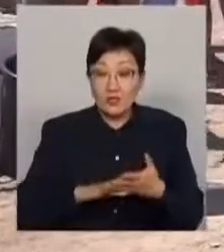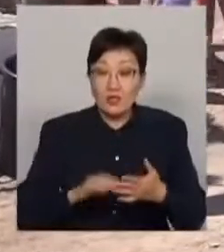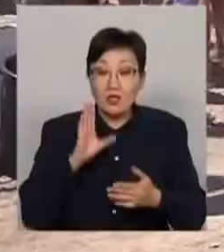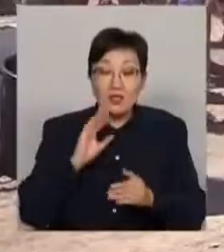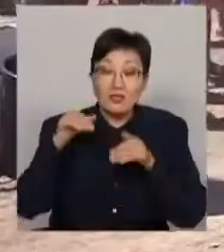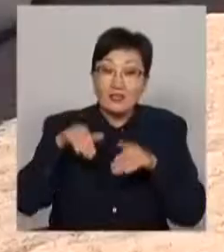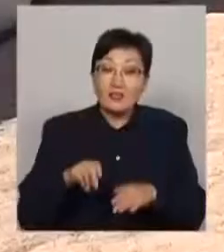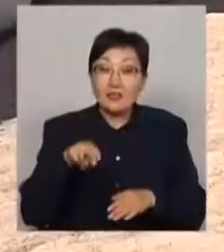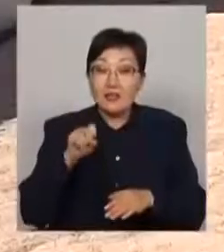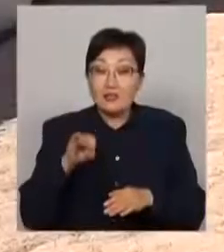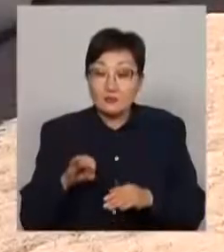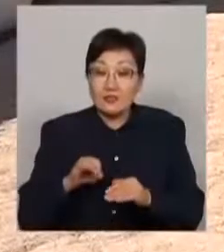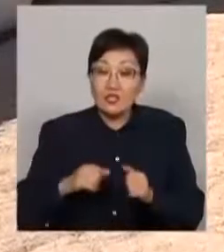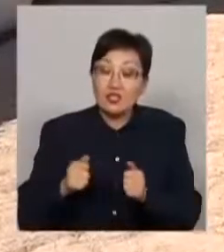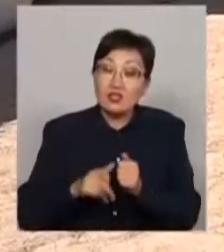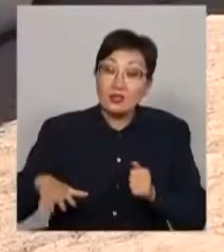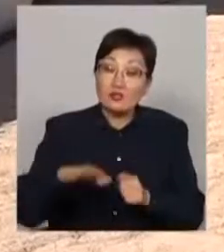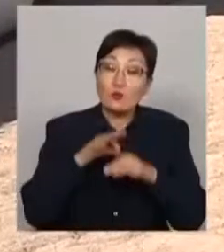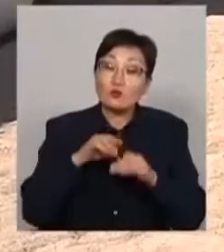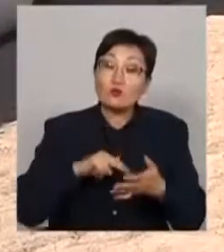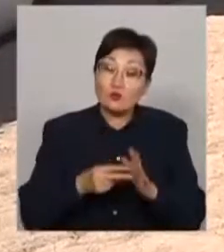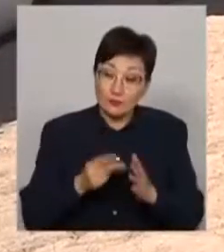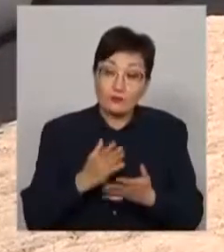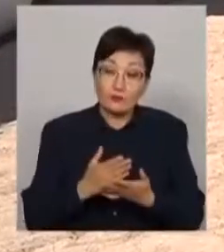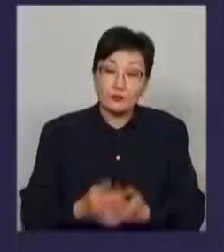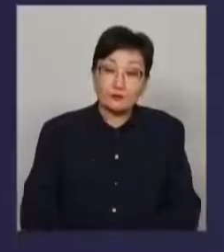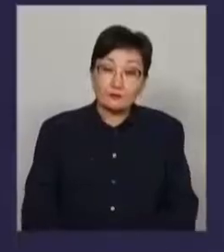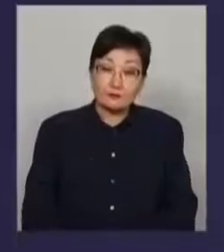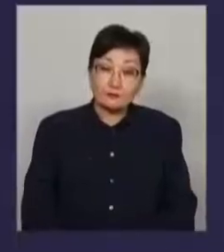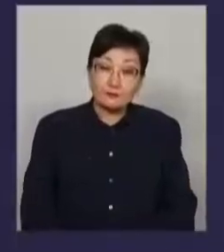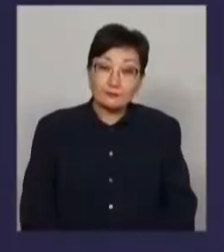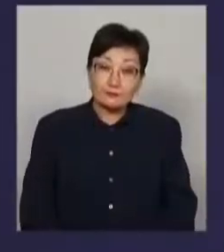жағасында өткізуді жоспарлап отыр. Мерей Қанапьянов, Сағындық Нарықов, Алматы арнасы.